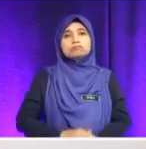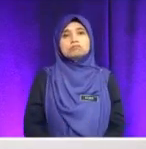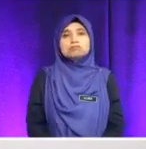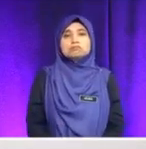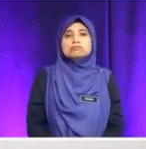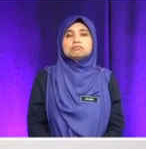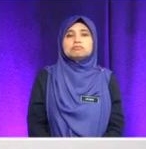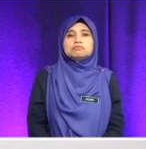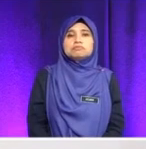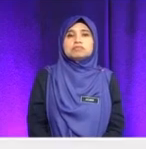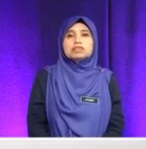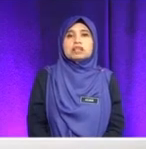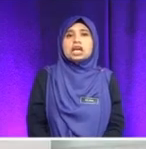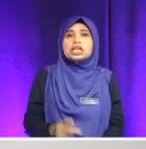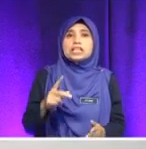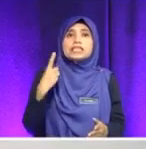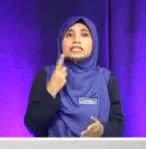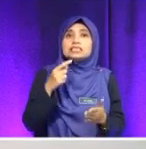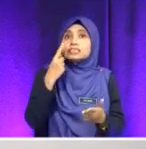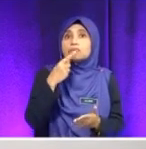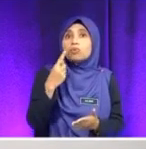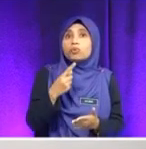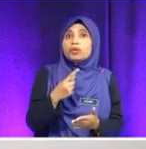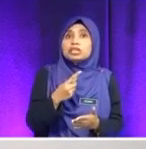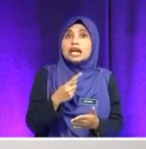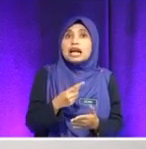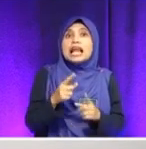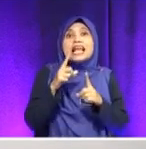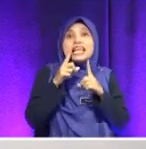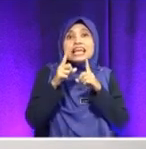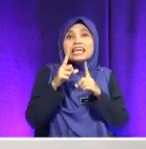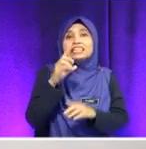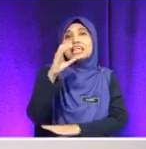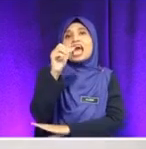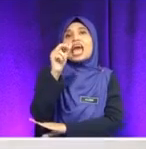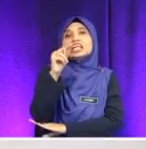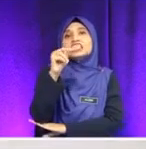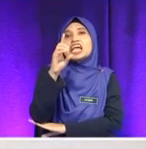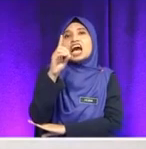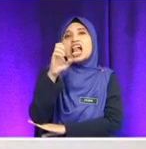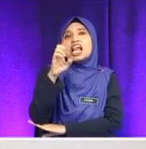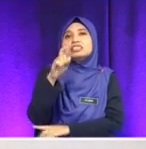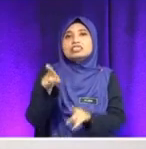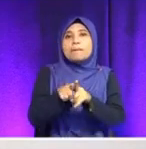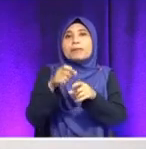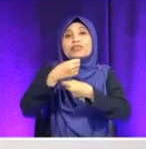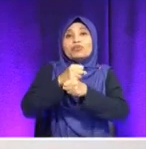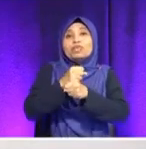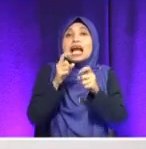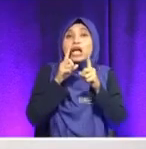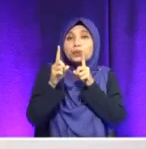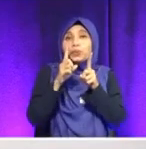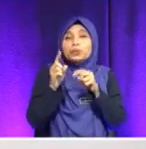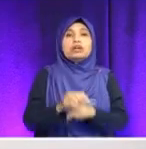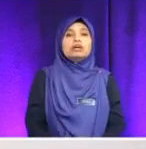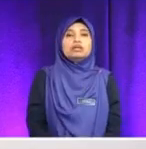Okey cikgu. Yang ni kita sebut sebagai lilin. Candle. Okay, yang hujung ini macam mana nak buat cikgu?